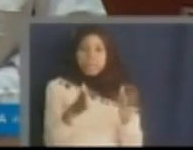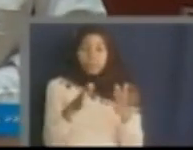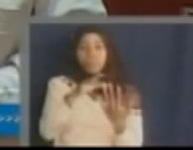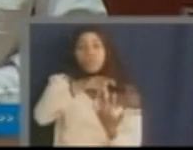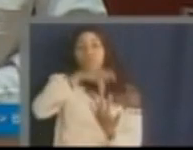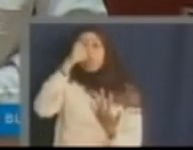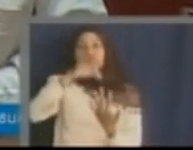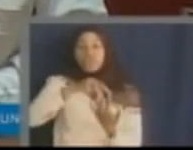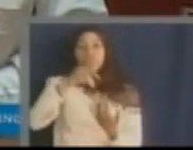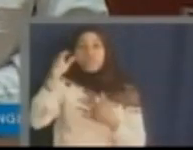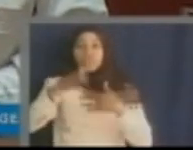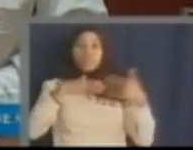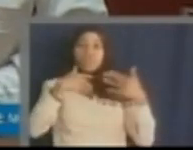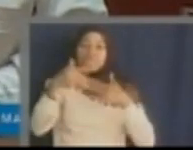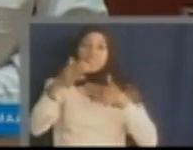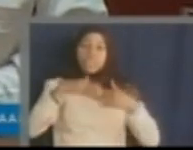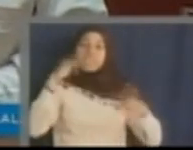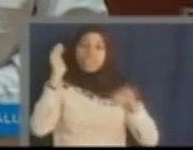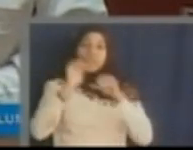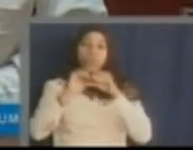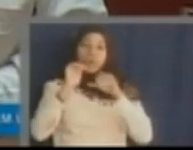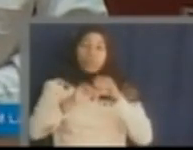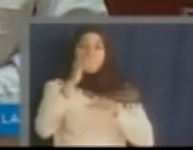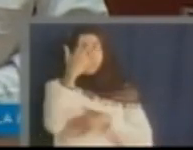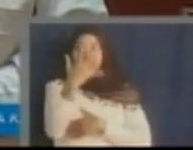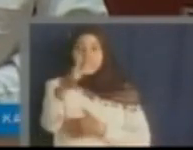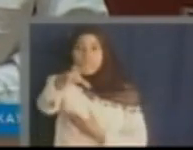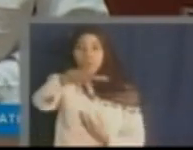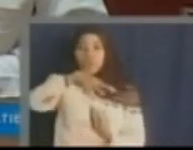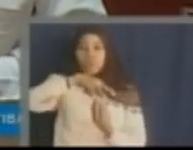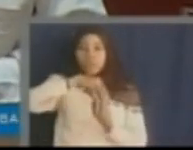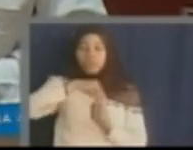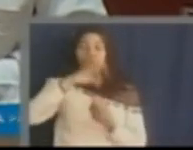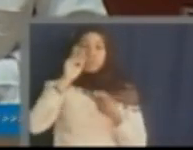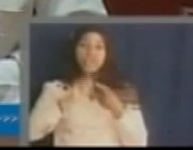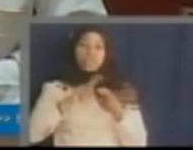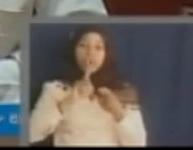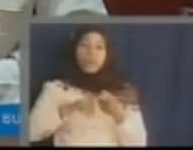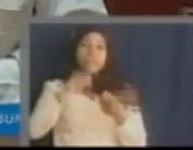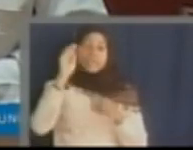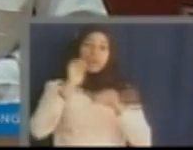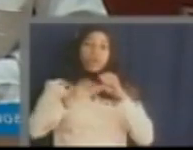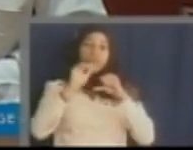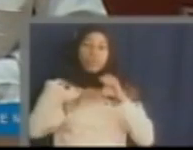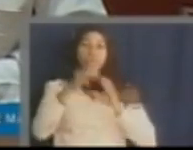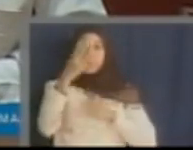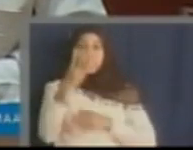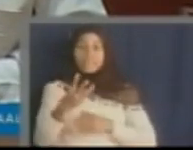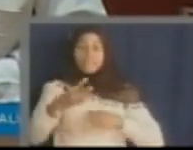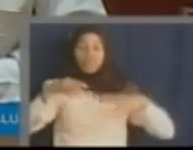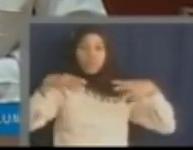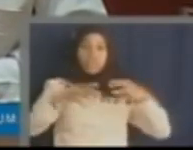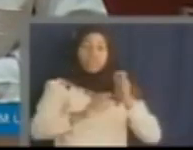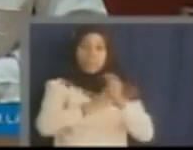wajumbe watano ulijumuisha kwanza wajumbe watatu wa Chama cha